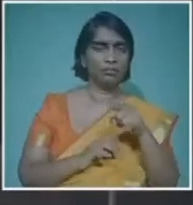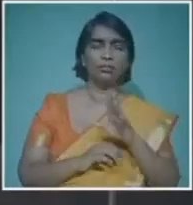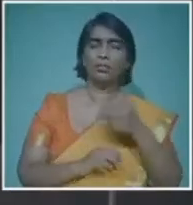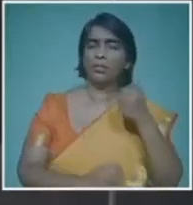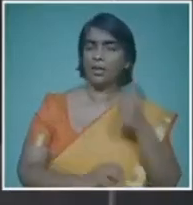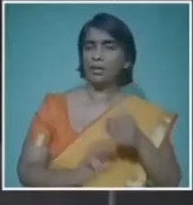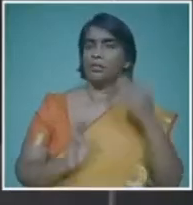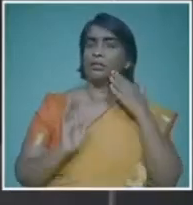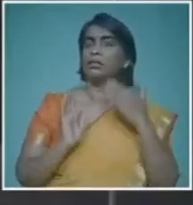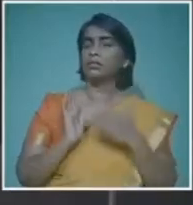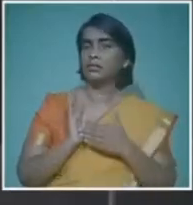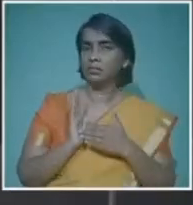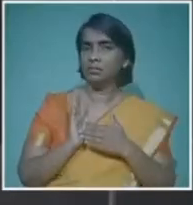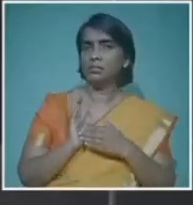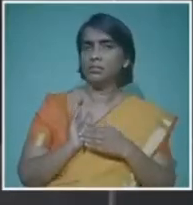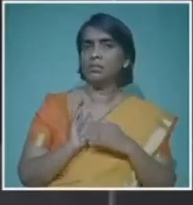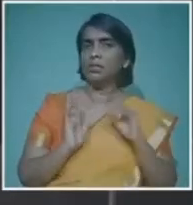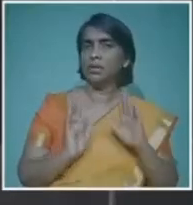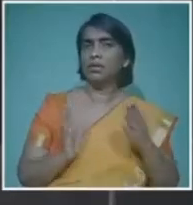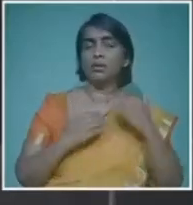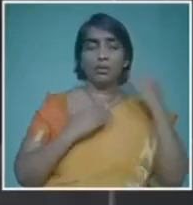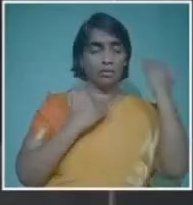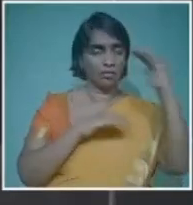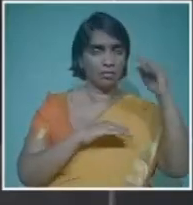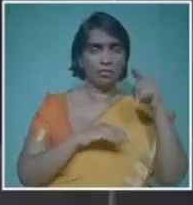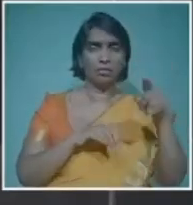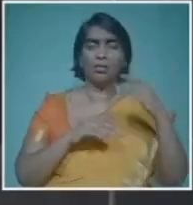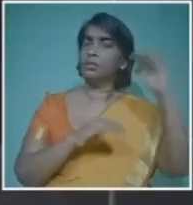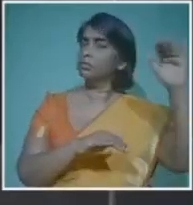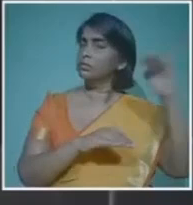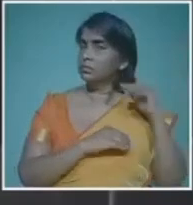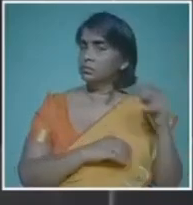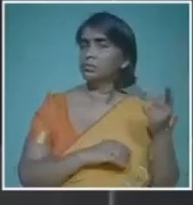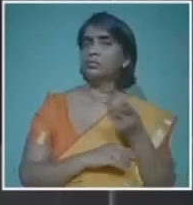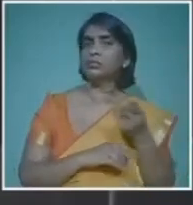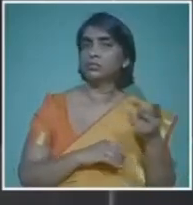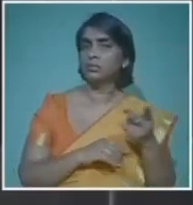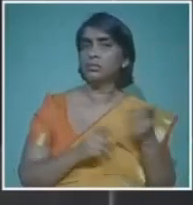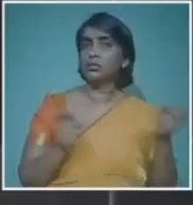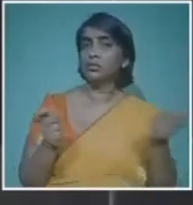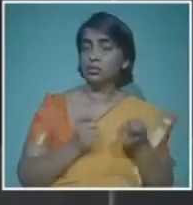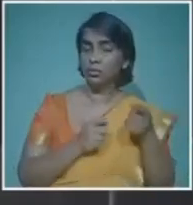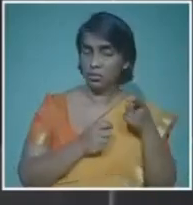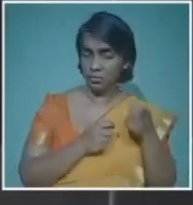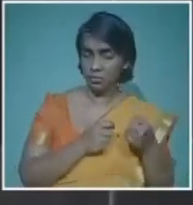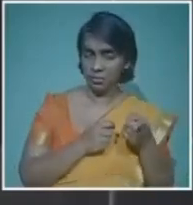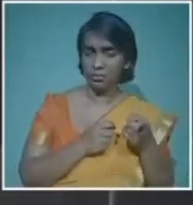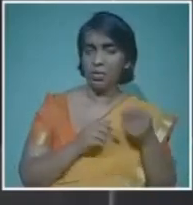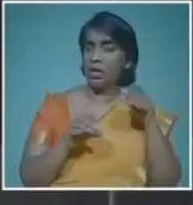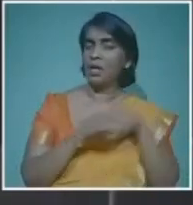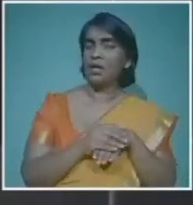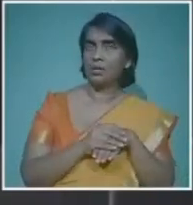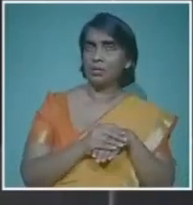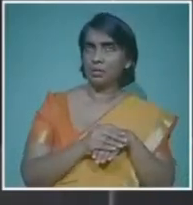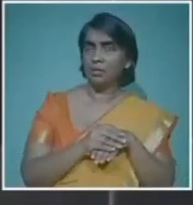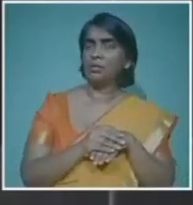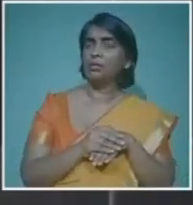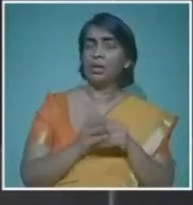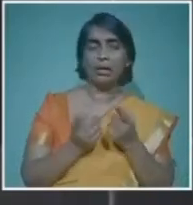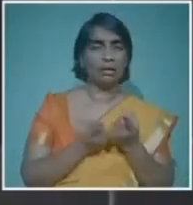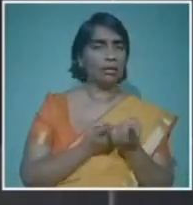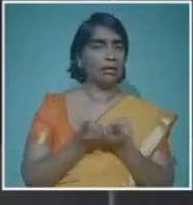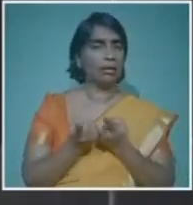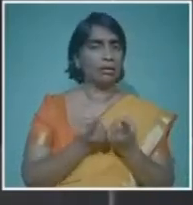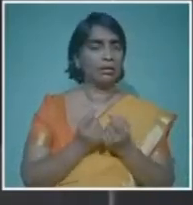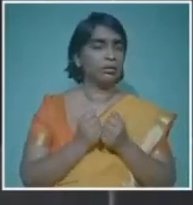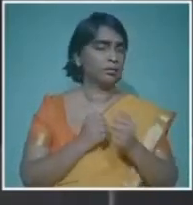වැදගත් කාරණාවක් නිසා හරි මොකද අපනයන කරුවන්ට සහ ආනයන කරුවන්ට ඒ වෙළඳ පොළ ඇතුලේ